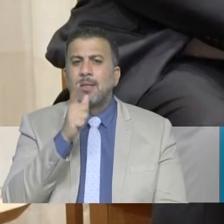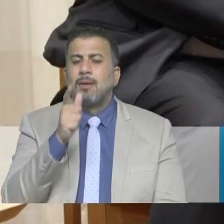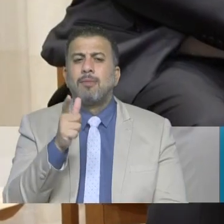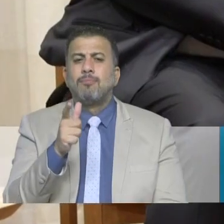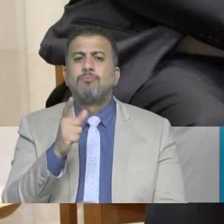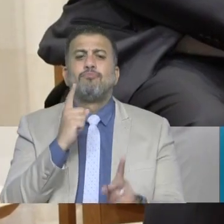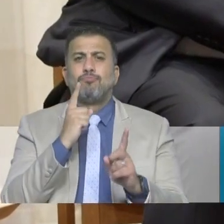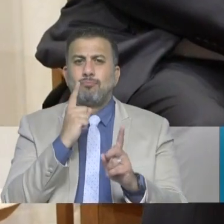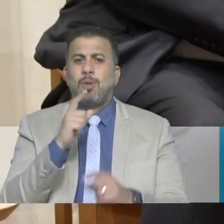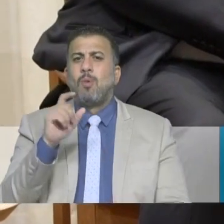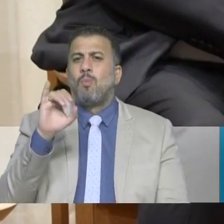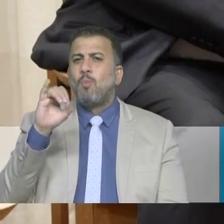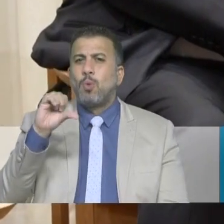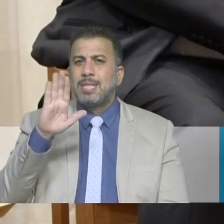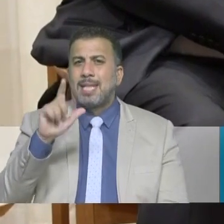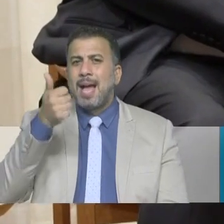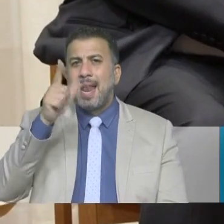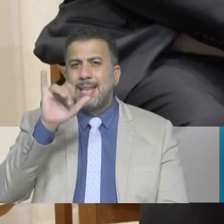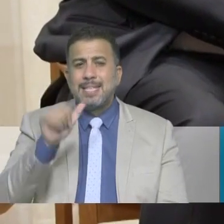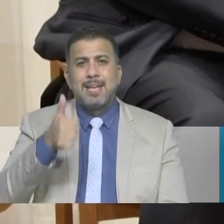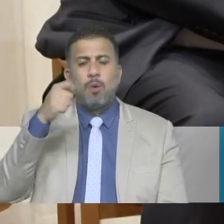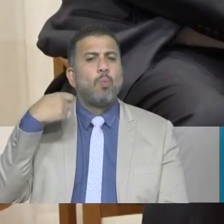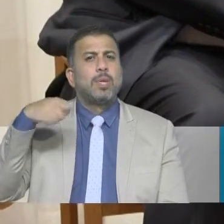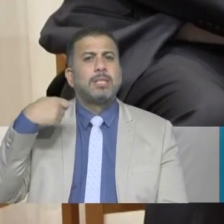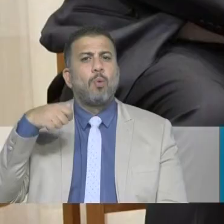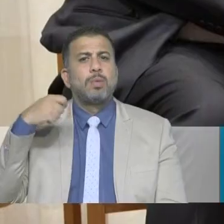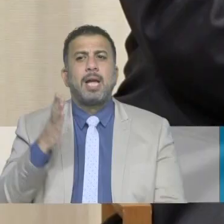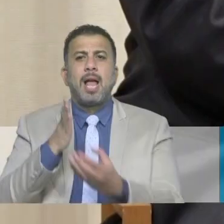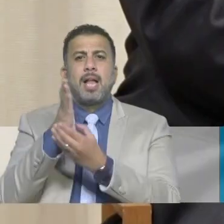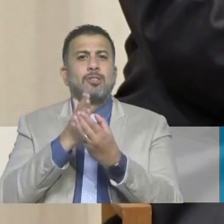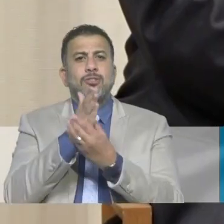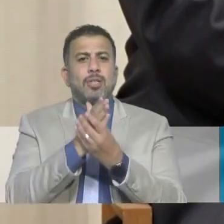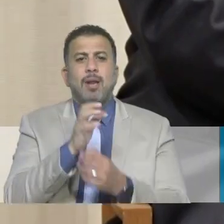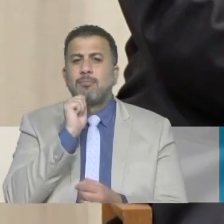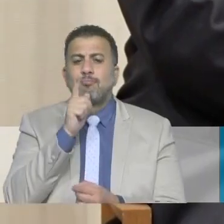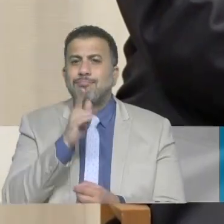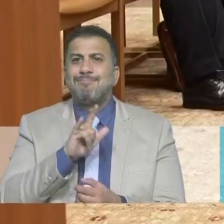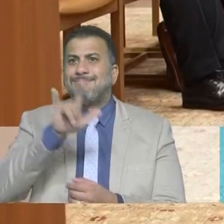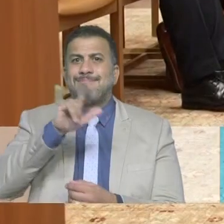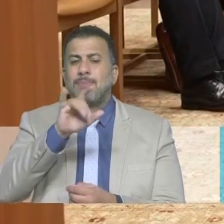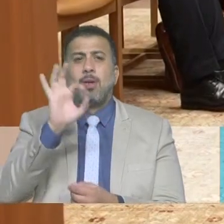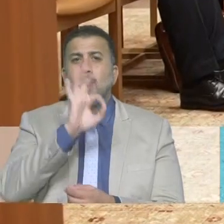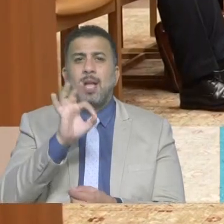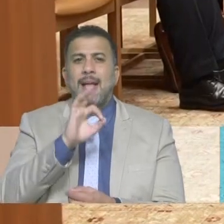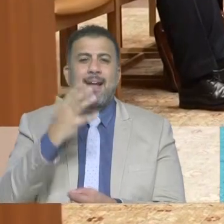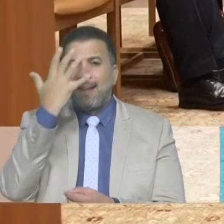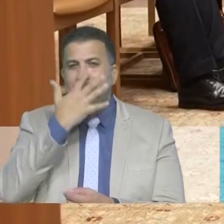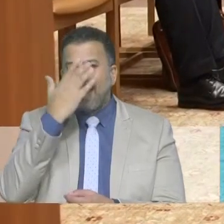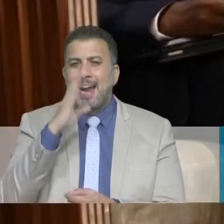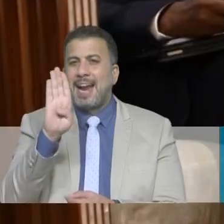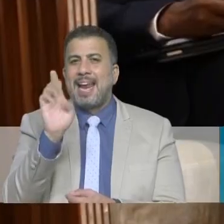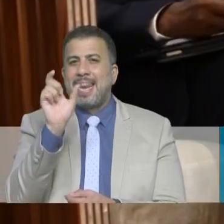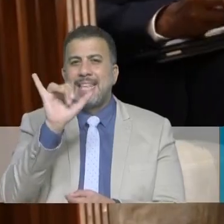ومعالي مساليه موفدي رئيس الوزراء وزير الخارجيه وشؤون المغتربين في جمهوريه كينيا